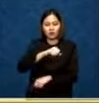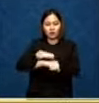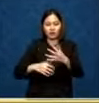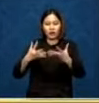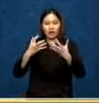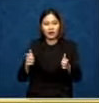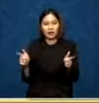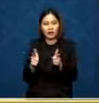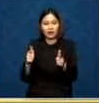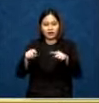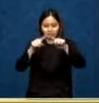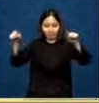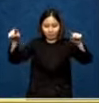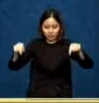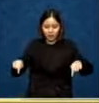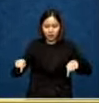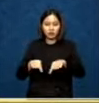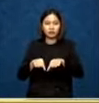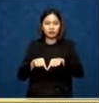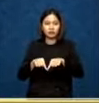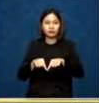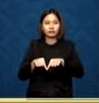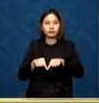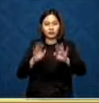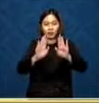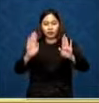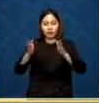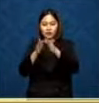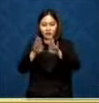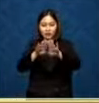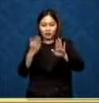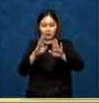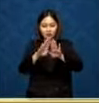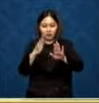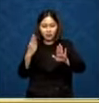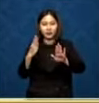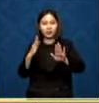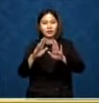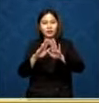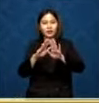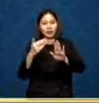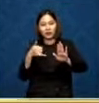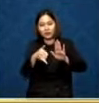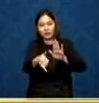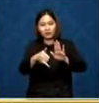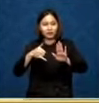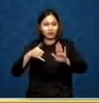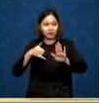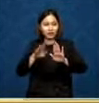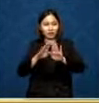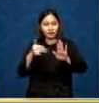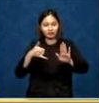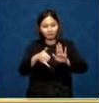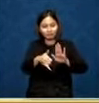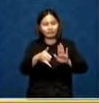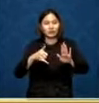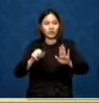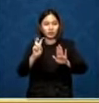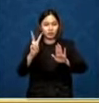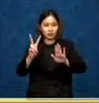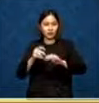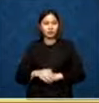รูปทรงสี่เหลี่ยมผืนผ้า5ช่องหน้าต่างประตูเข้าออกหน้าหลังด้านละ2บานนะครับกลางหน้